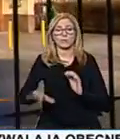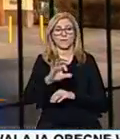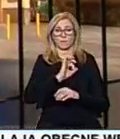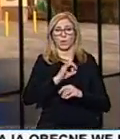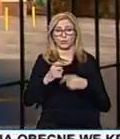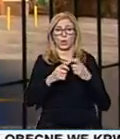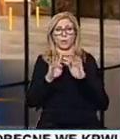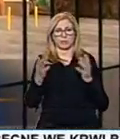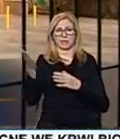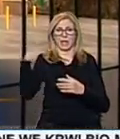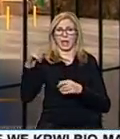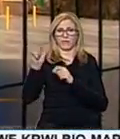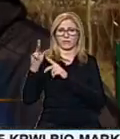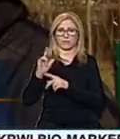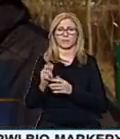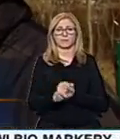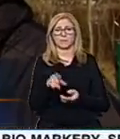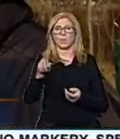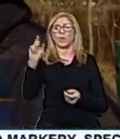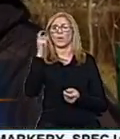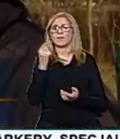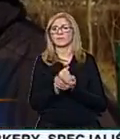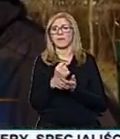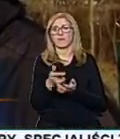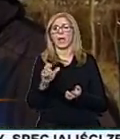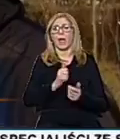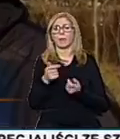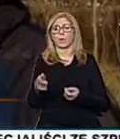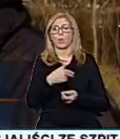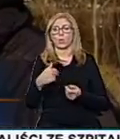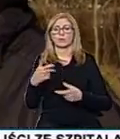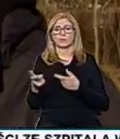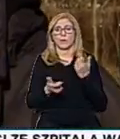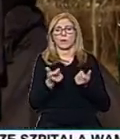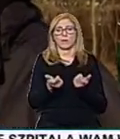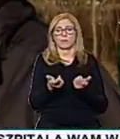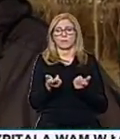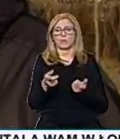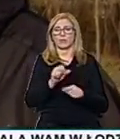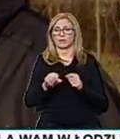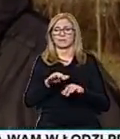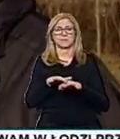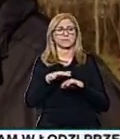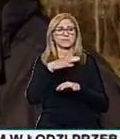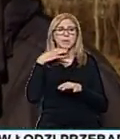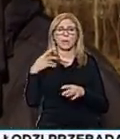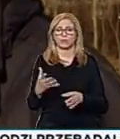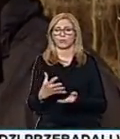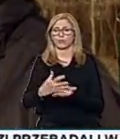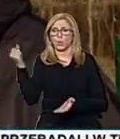teren ogrodzili kilka lat temu. Głównie chodziło na naszym terenie, że pełno butelek było